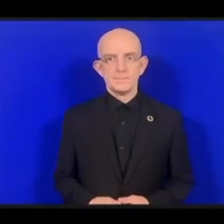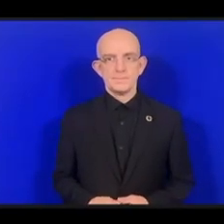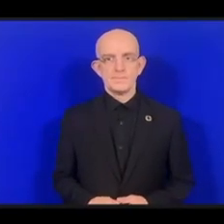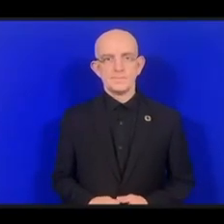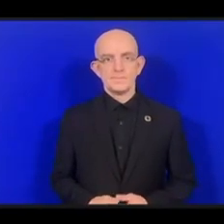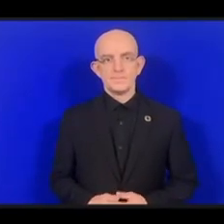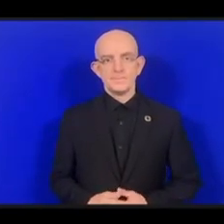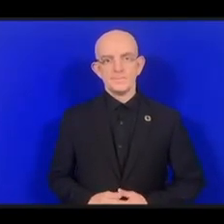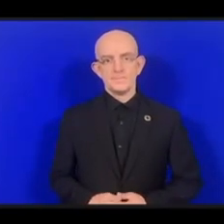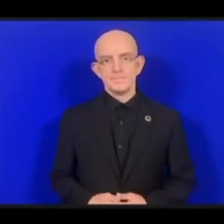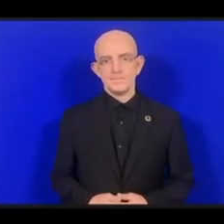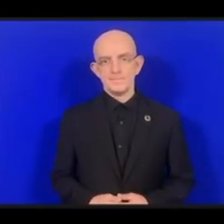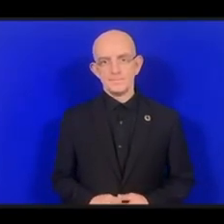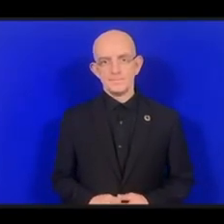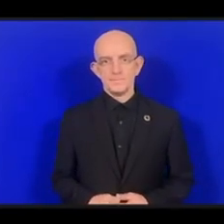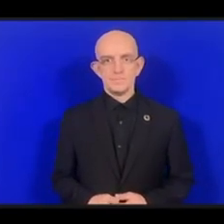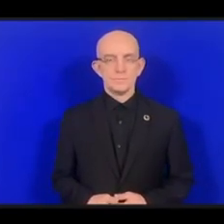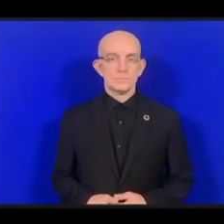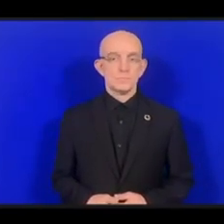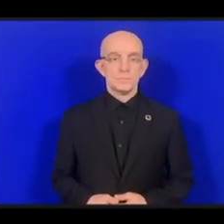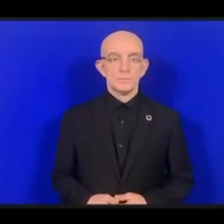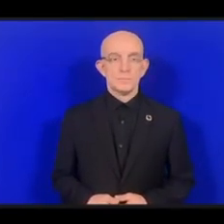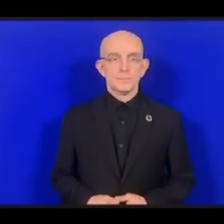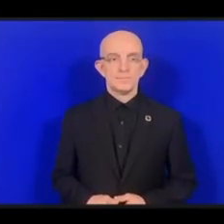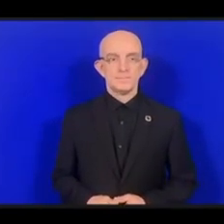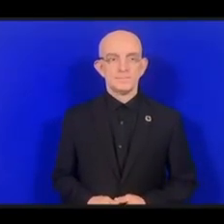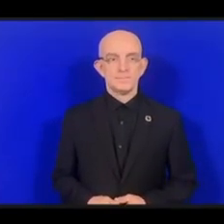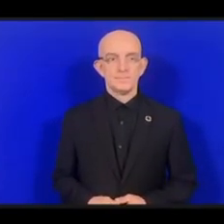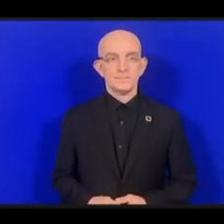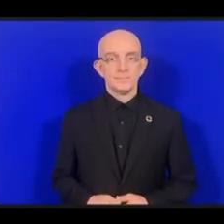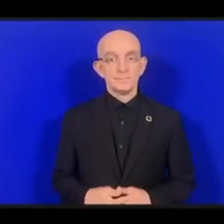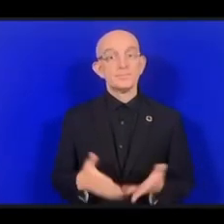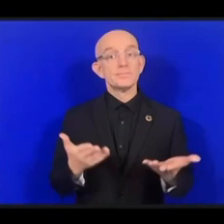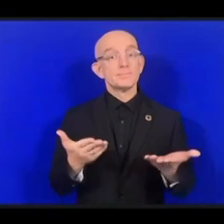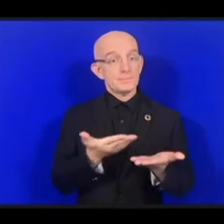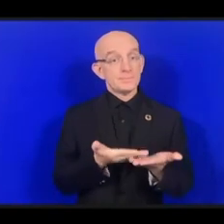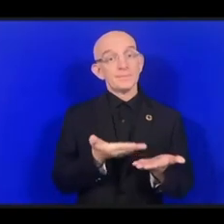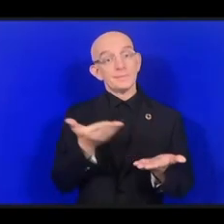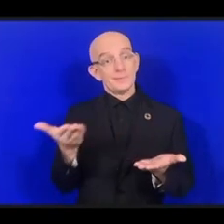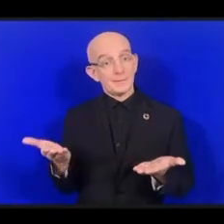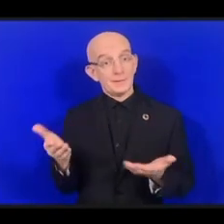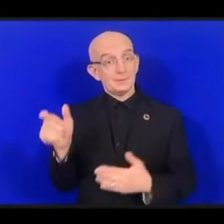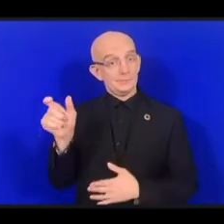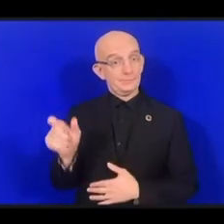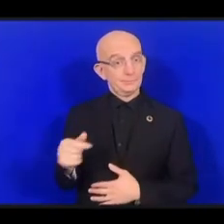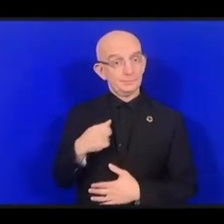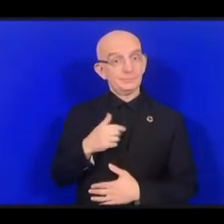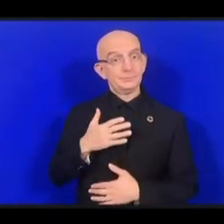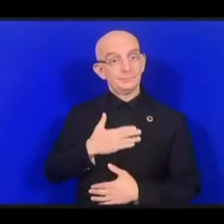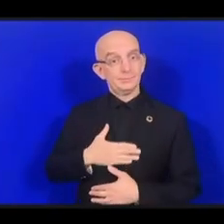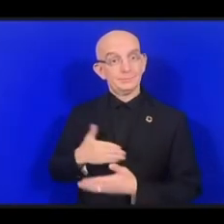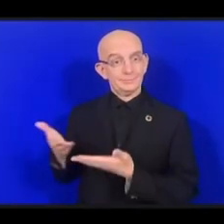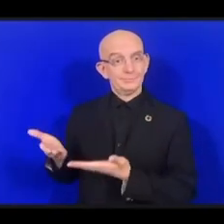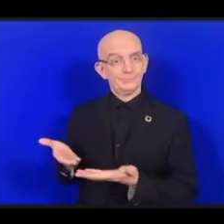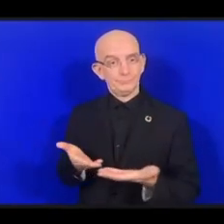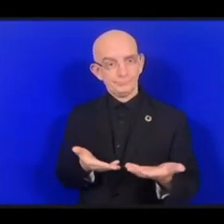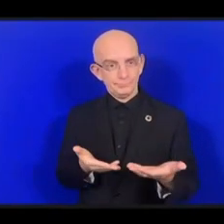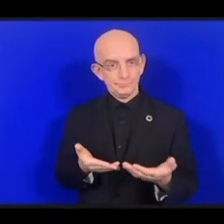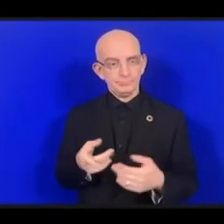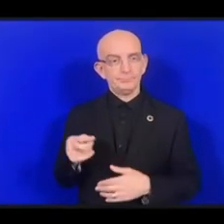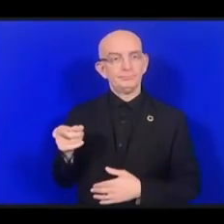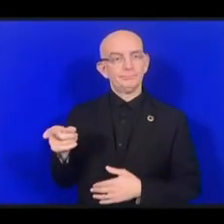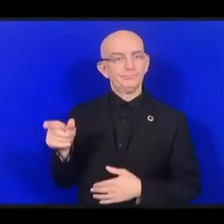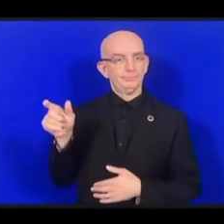Kadokawa maintenant j'invite madame TER al Brit boursière du programme